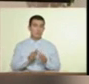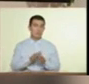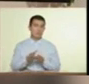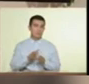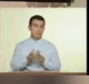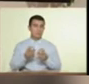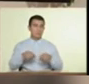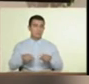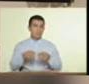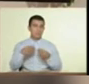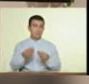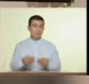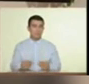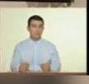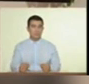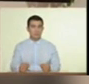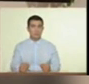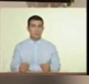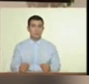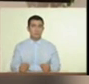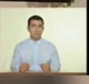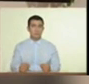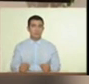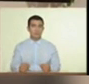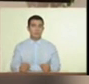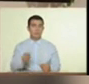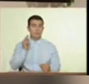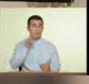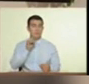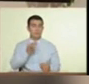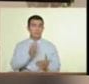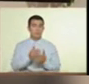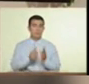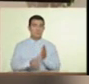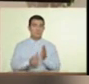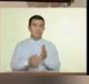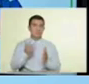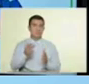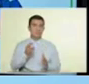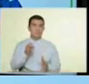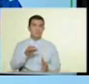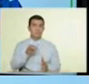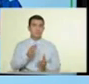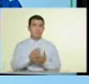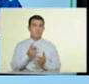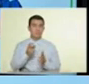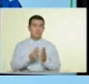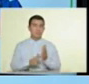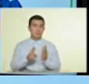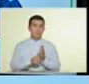uchun topshiriqlarni yozib oling. Darslikning 63-betidagi